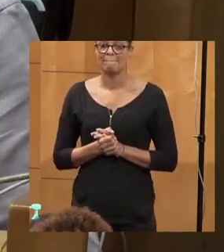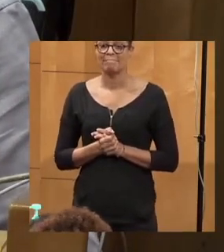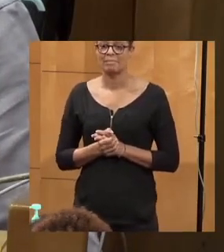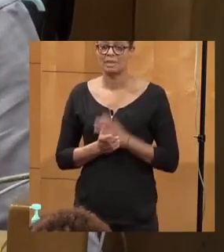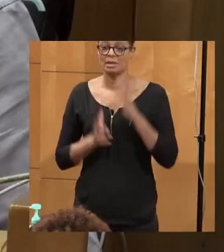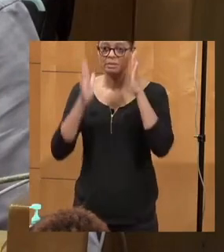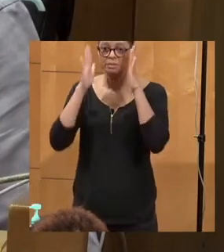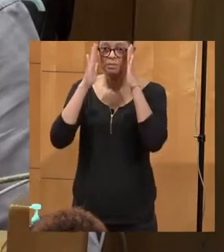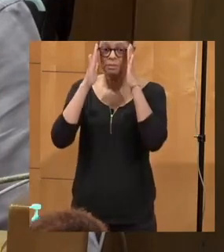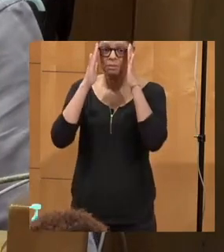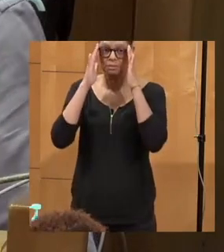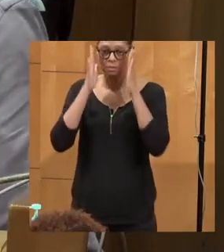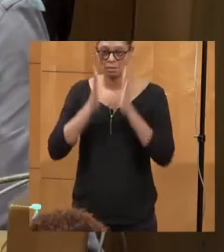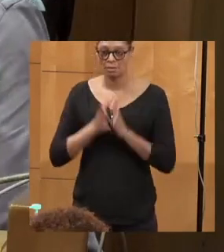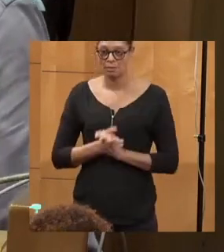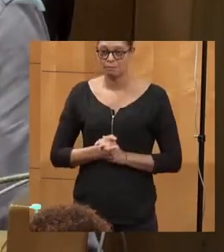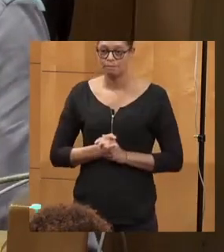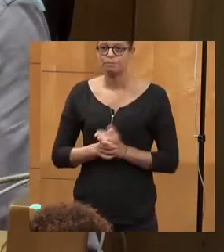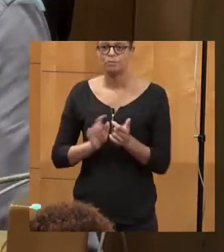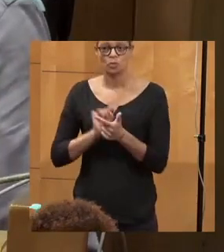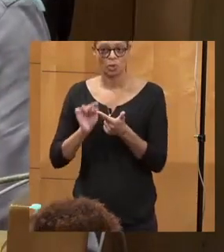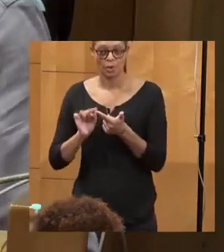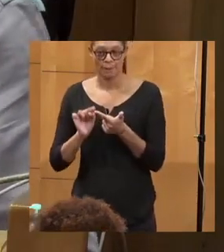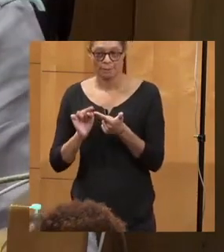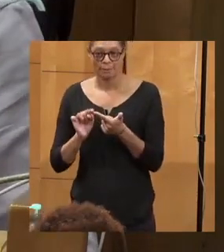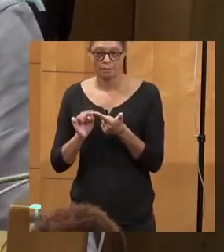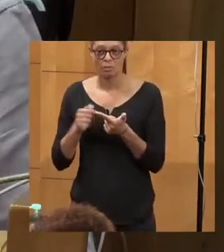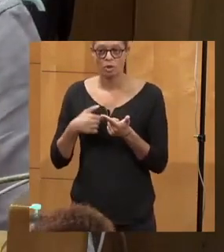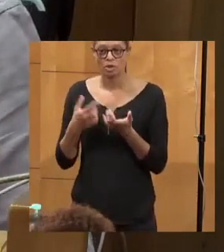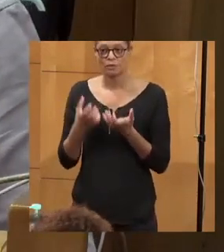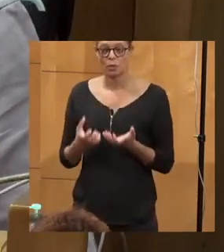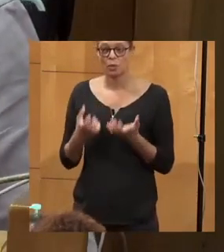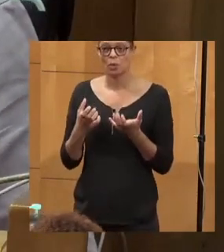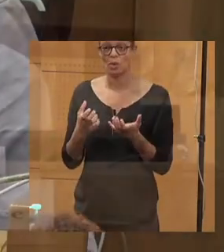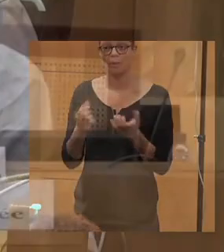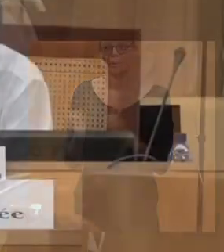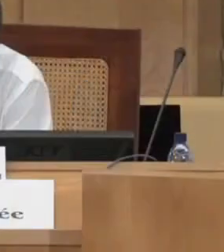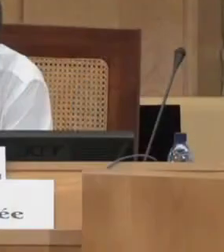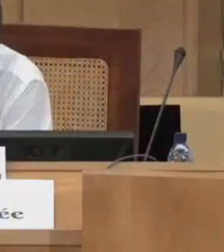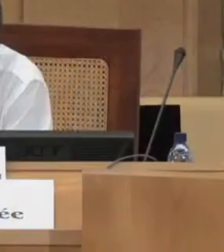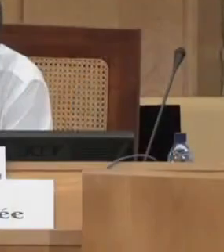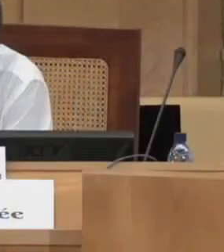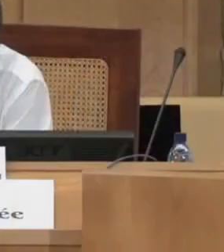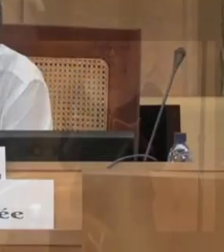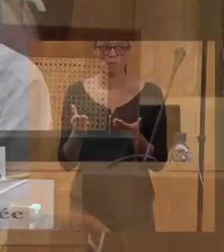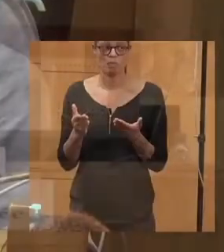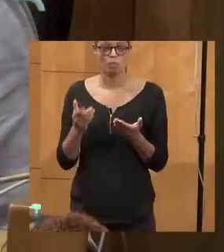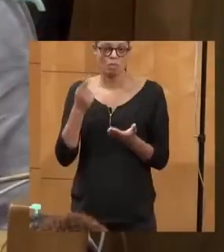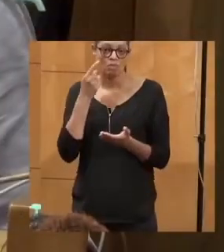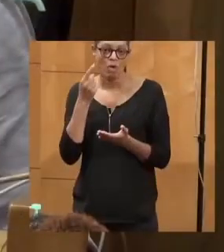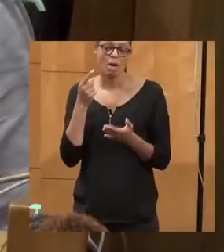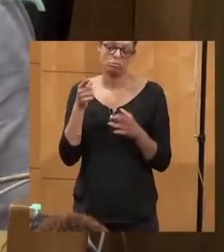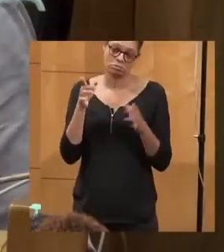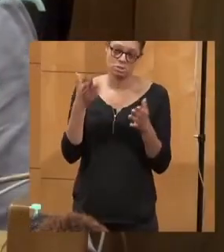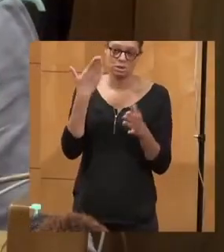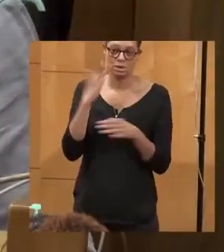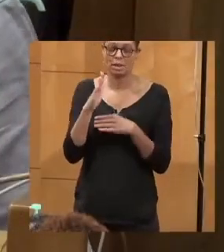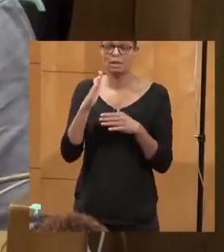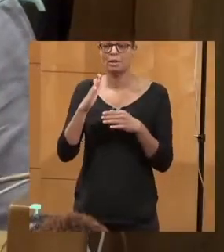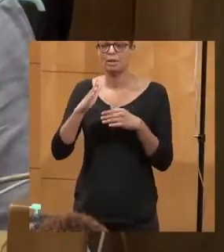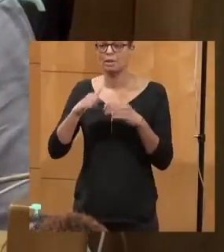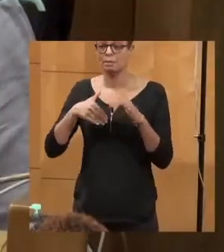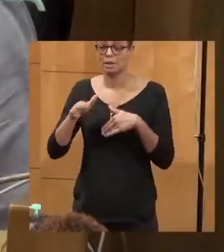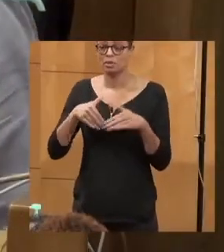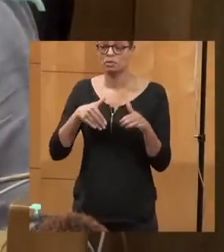Monsieur le DGS. Et deuxièmement, j'avais souhaité dans ma proposition que, évidemment, comme ça se fait d'habitude, c'est d'usage